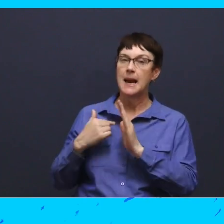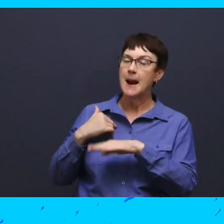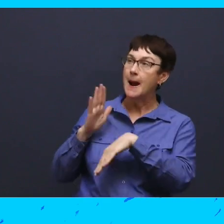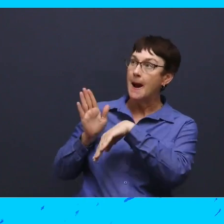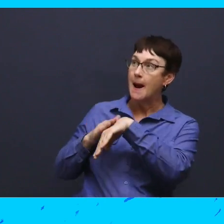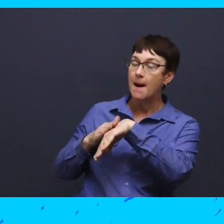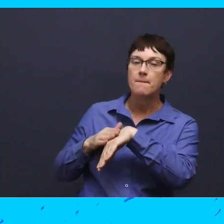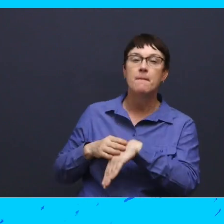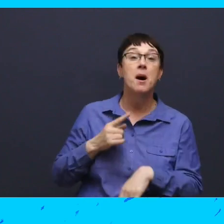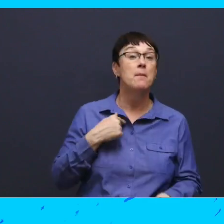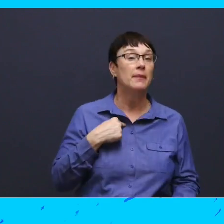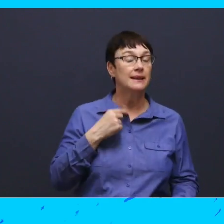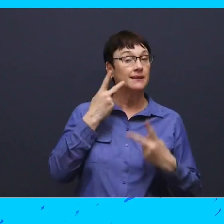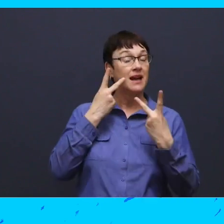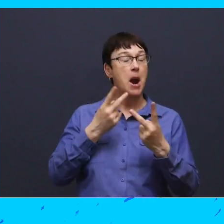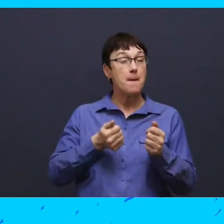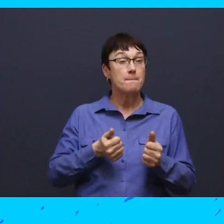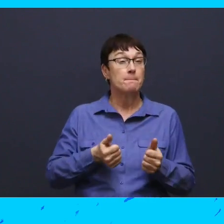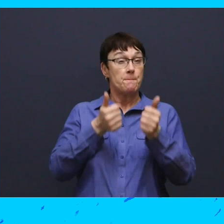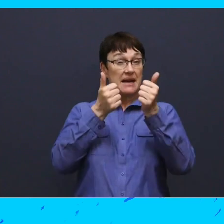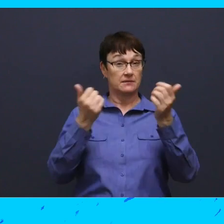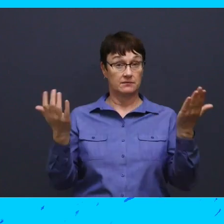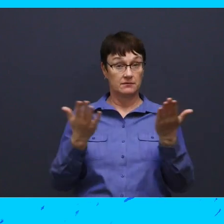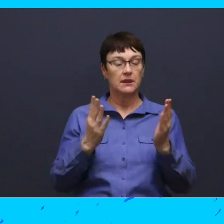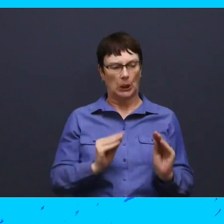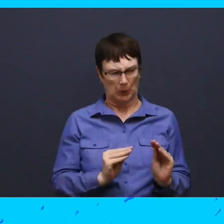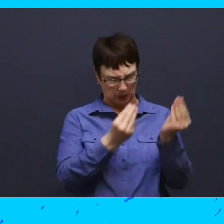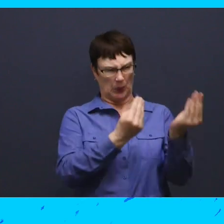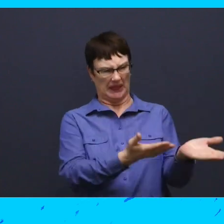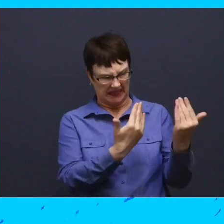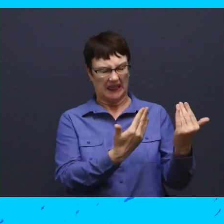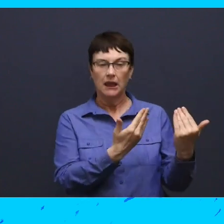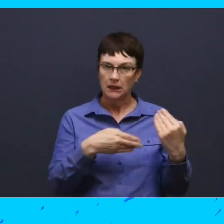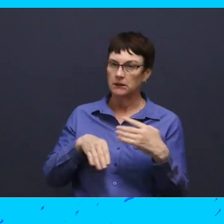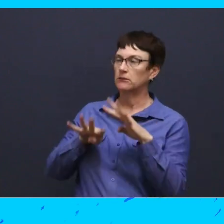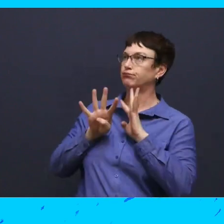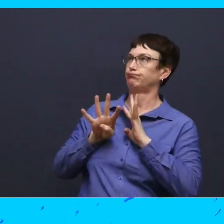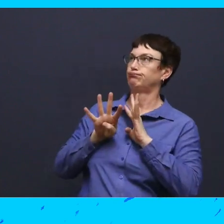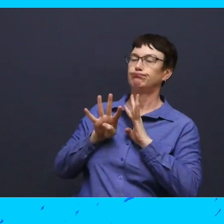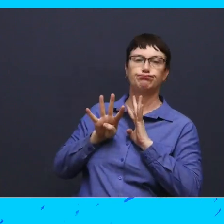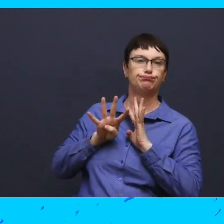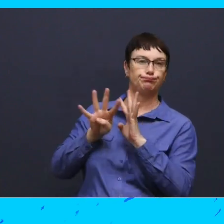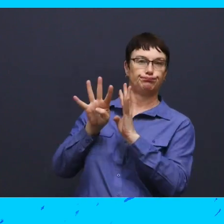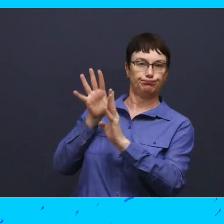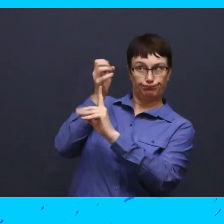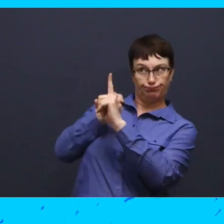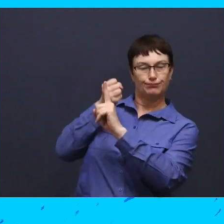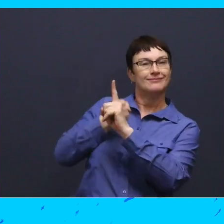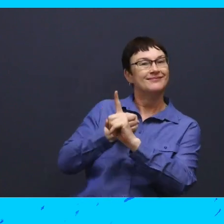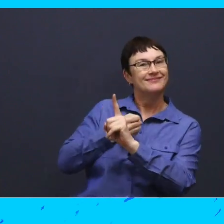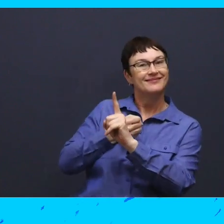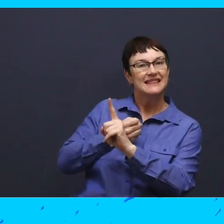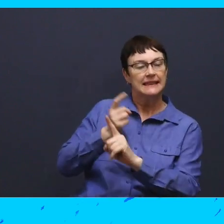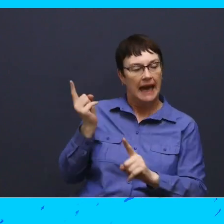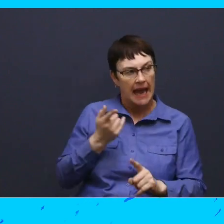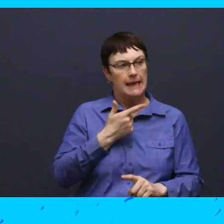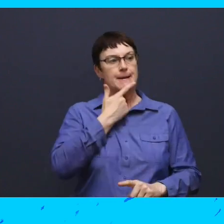ont besoin de ces services. Ça